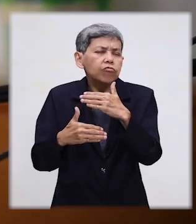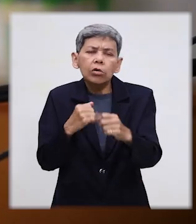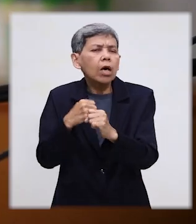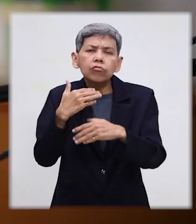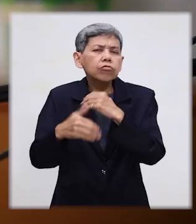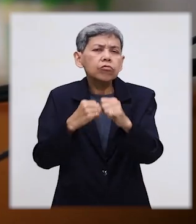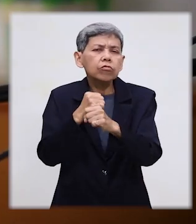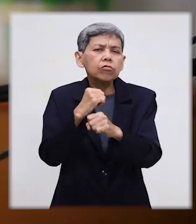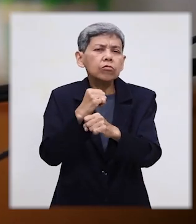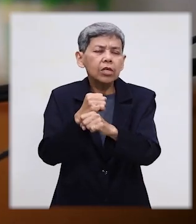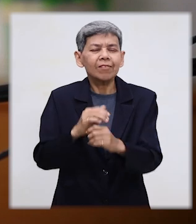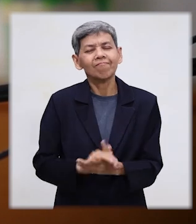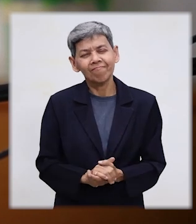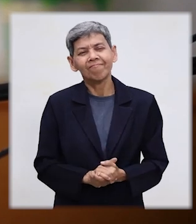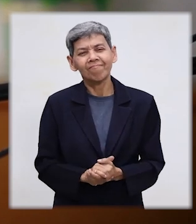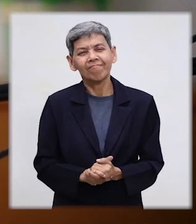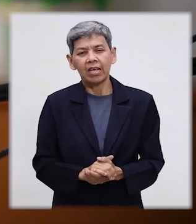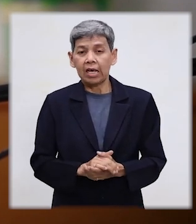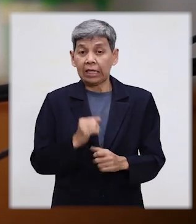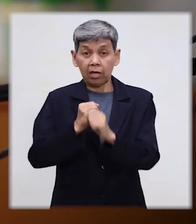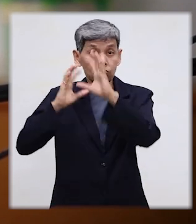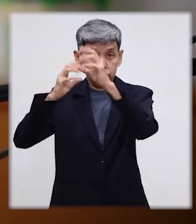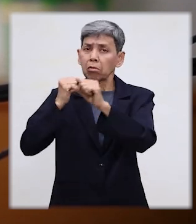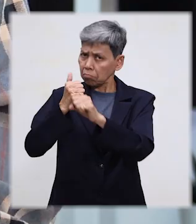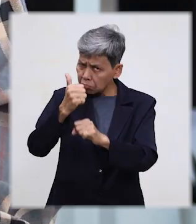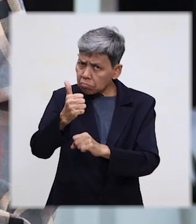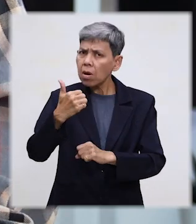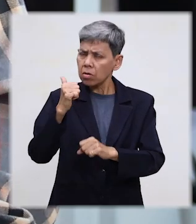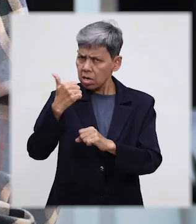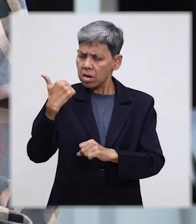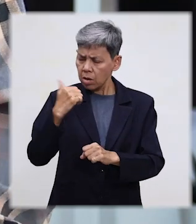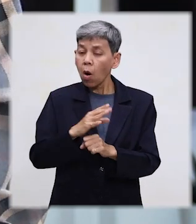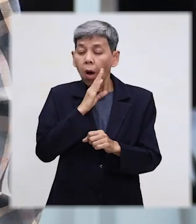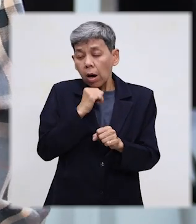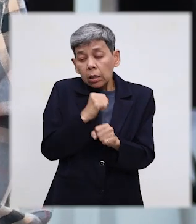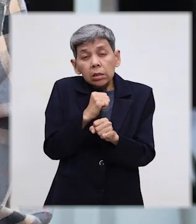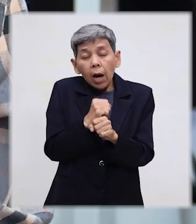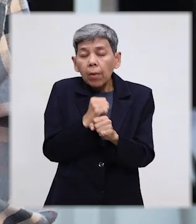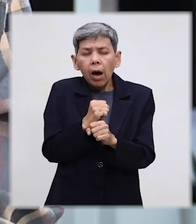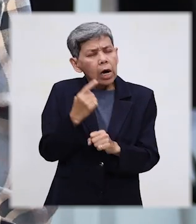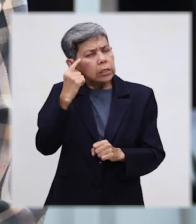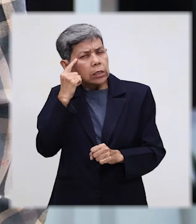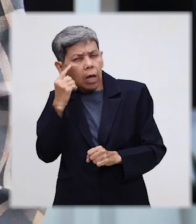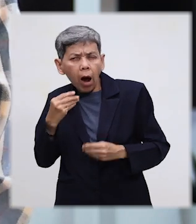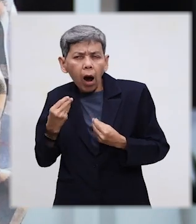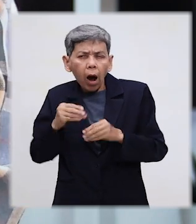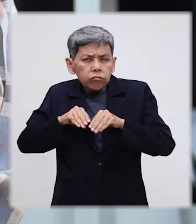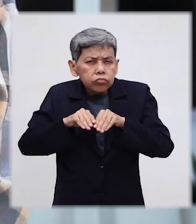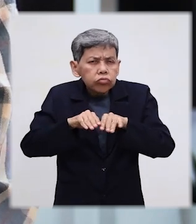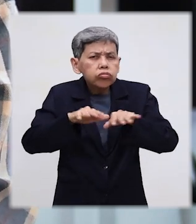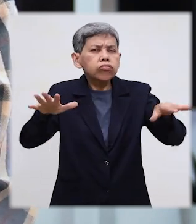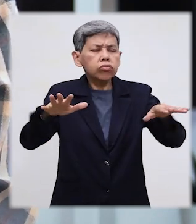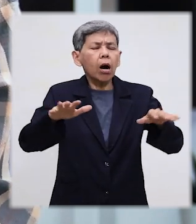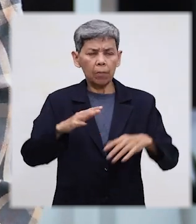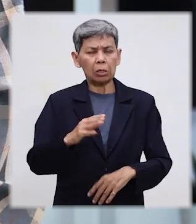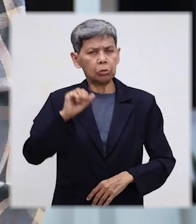คือหนังมันก็ยังมีประโยชน์อยู่เนาะคือถ้าแบบทำเพื่ออะไรสักอย่าง ใช่แต่จริงๆผมมองว่าในส่วนของการทำหนังของคุณตั้มเนี่